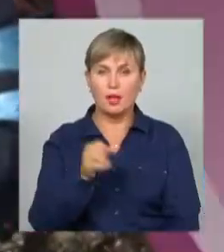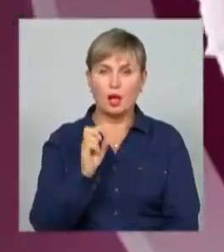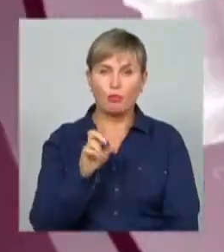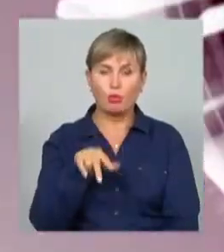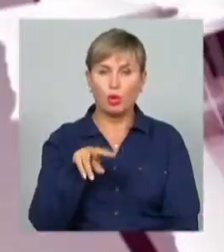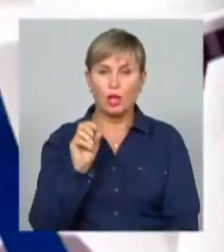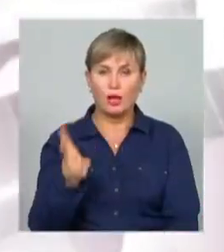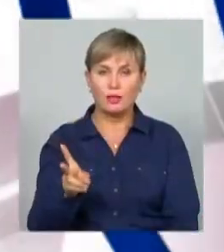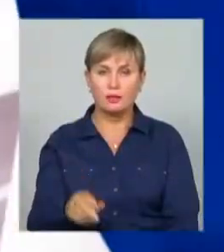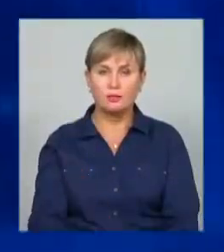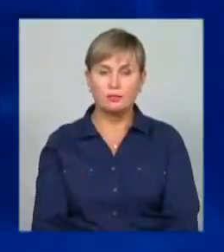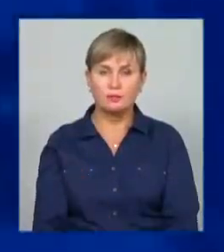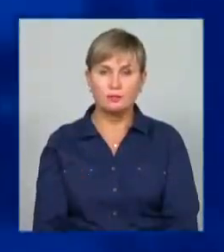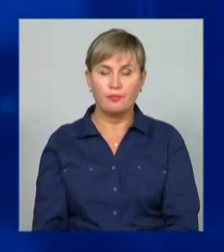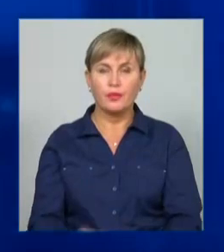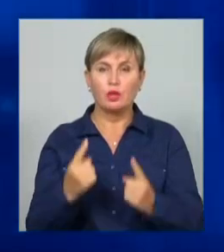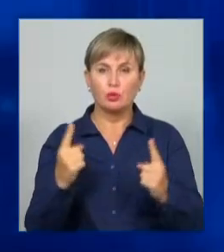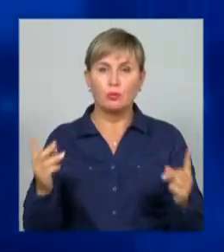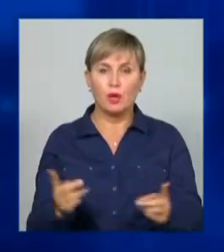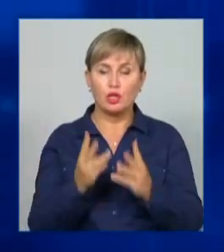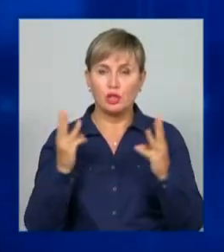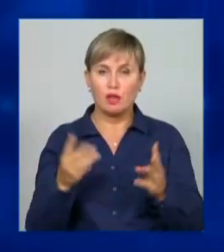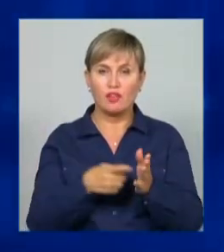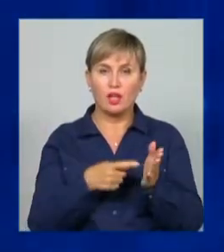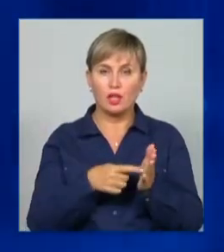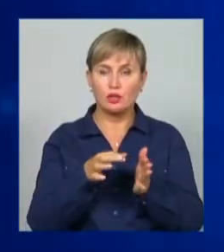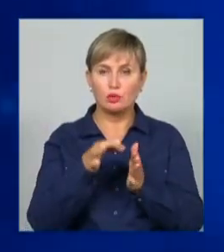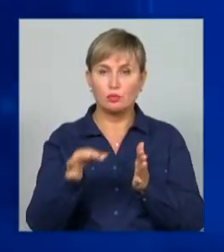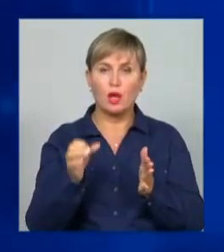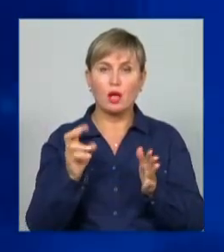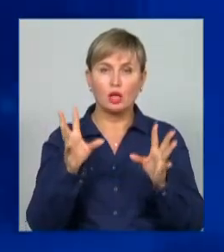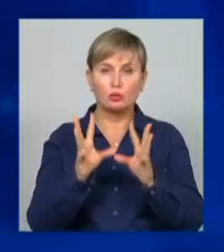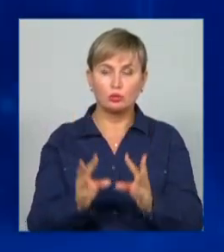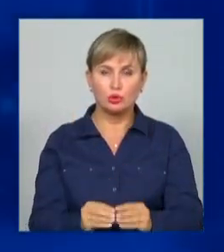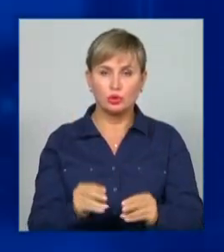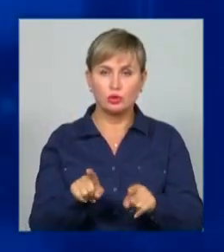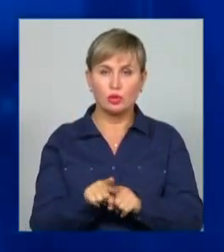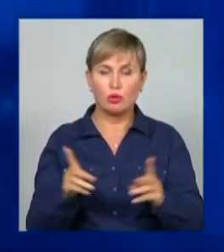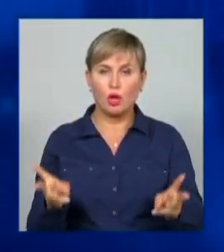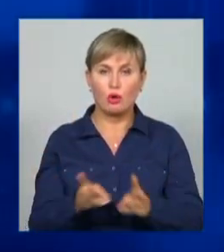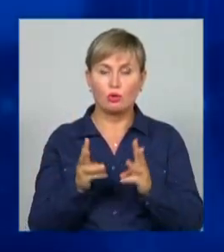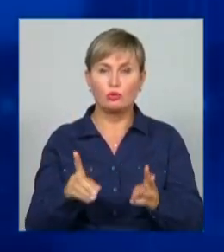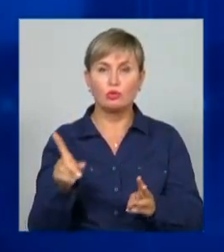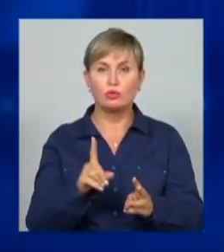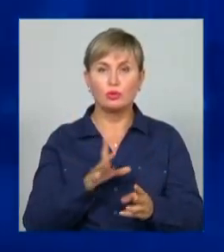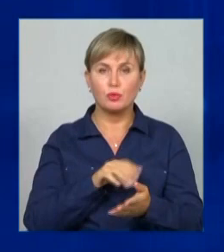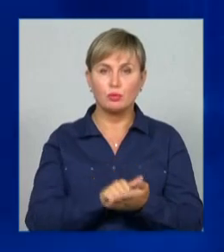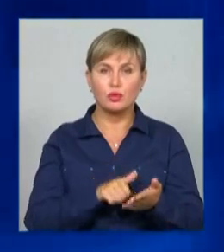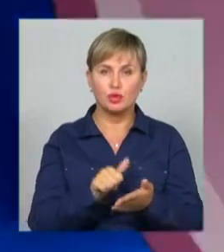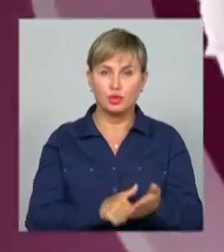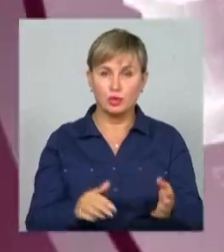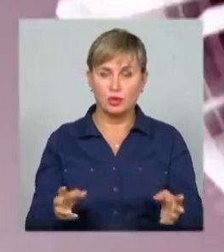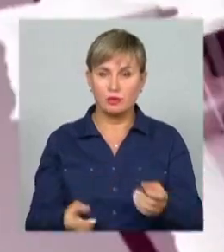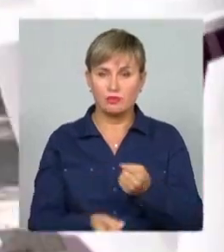Акбулак. Крупный пожар в Карагандинской области. Как тушили разбушевавшийся огонь и что стало причиной